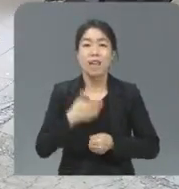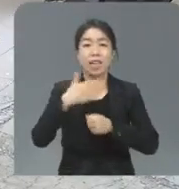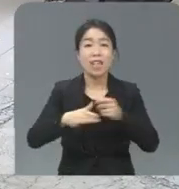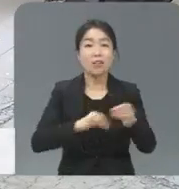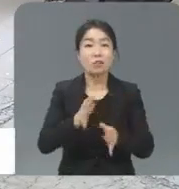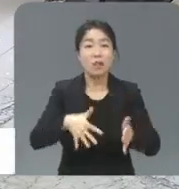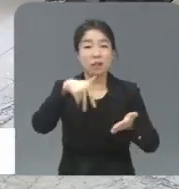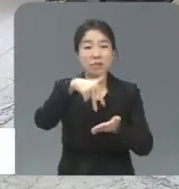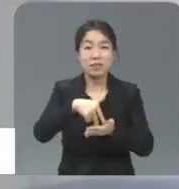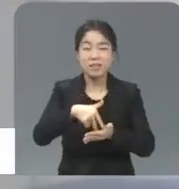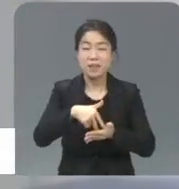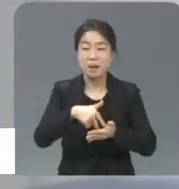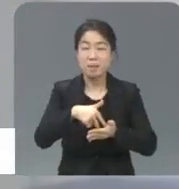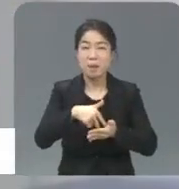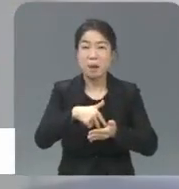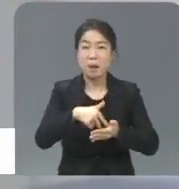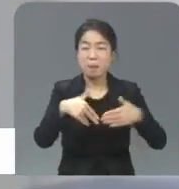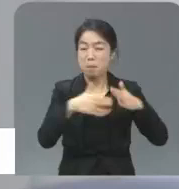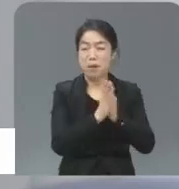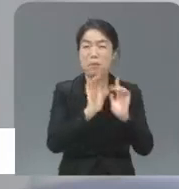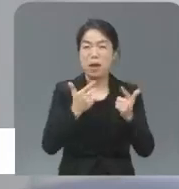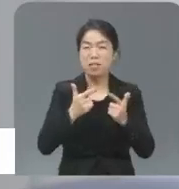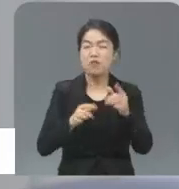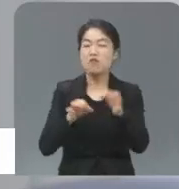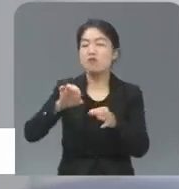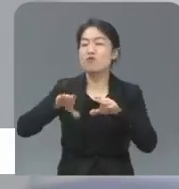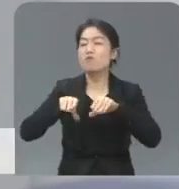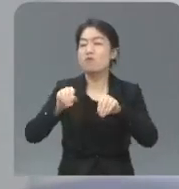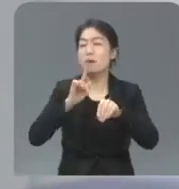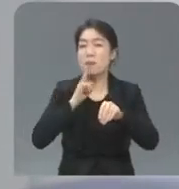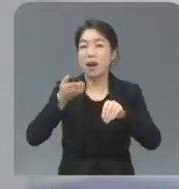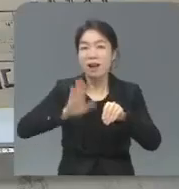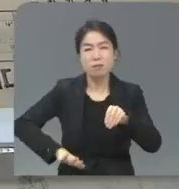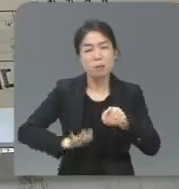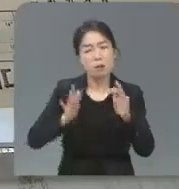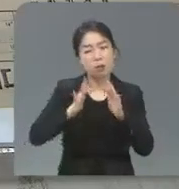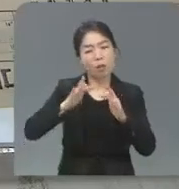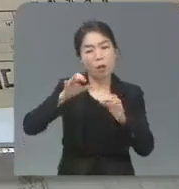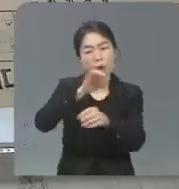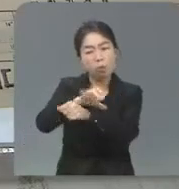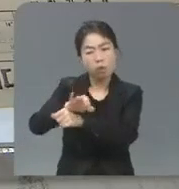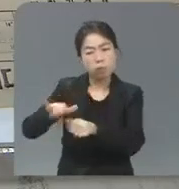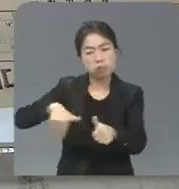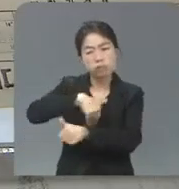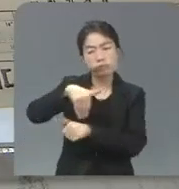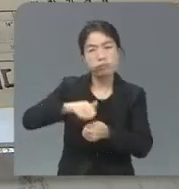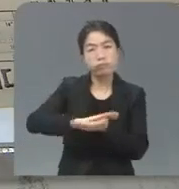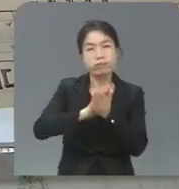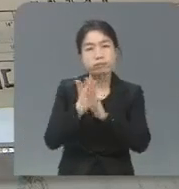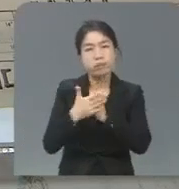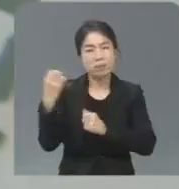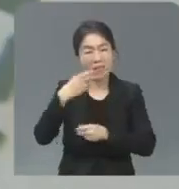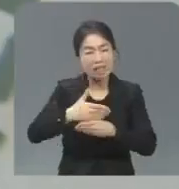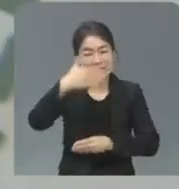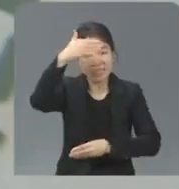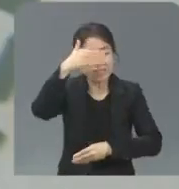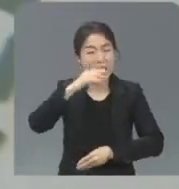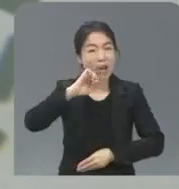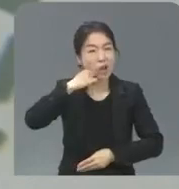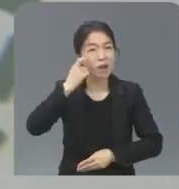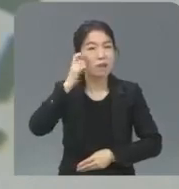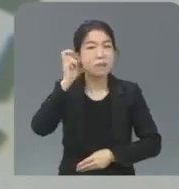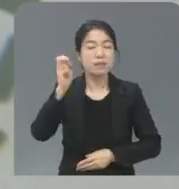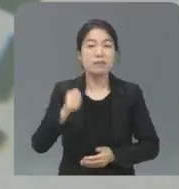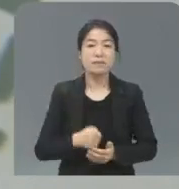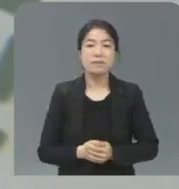폐점이 아닌 영업 중단임을 강조하고 있지만 온라인 중심으로 변한 쇼핑 환경 속에서 다시 문을 열기는 어려울 거란 분석이